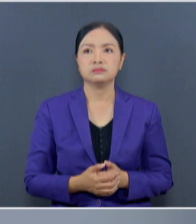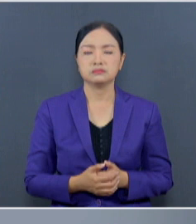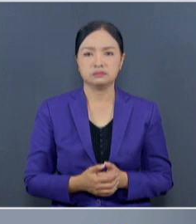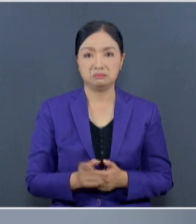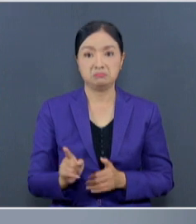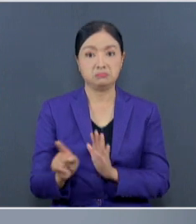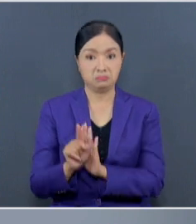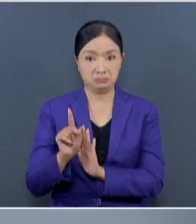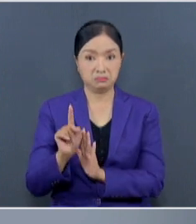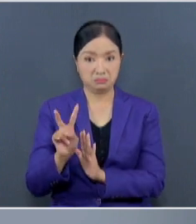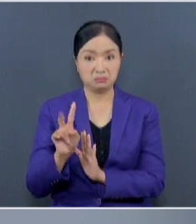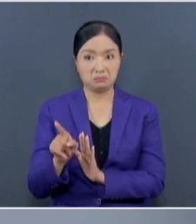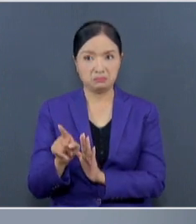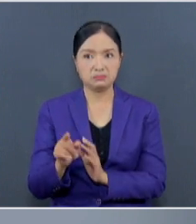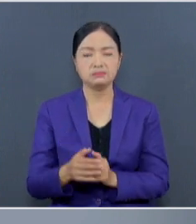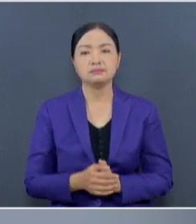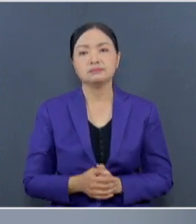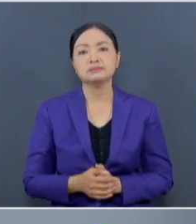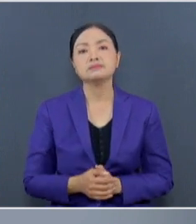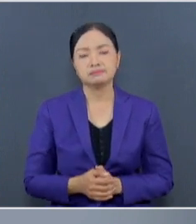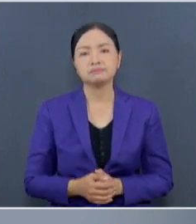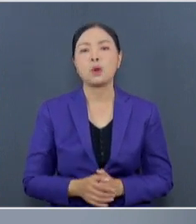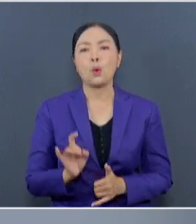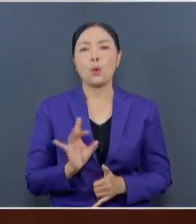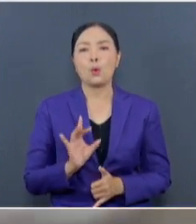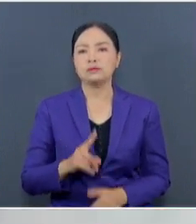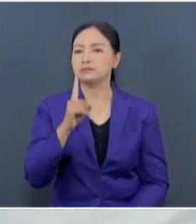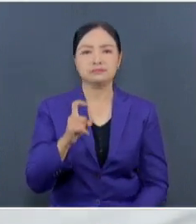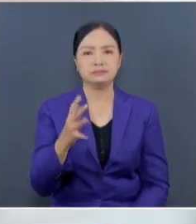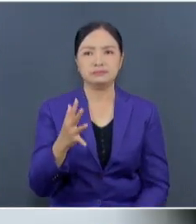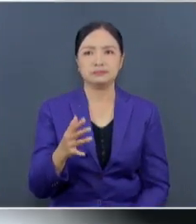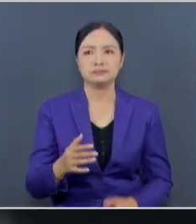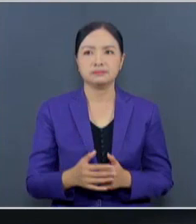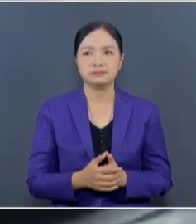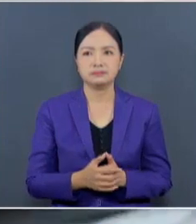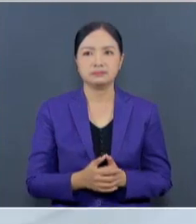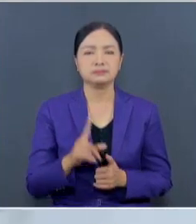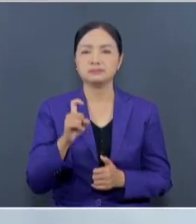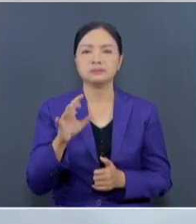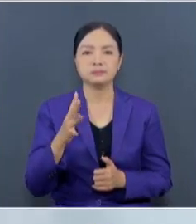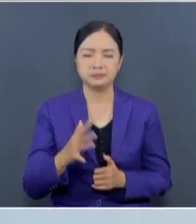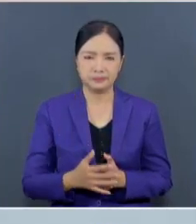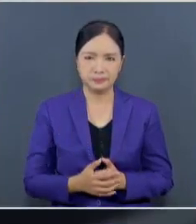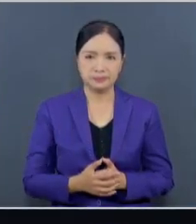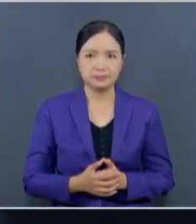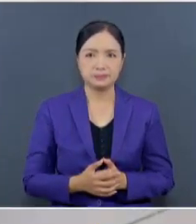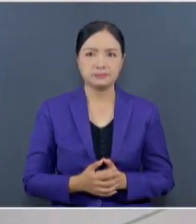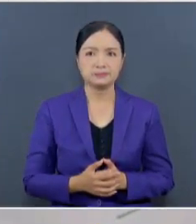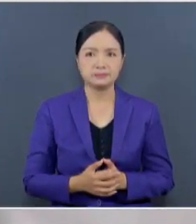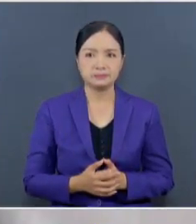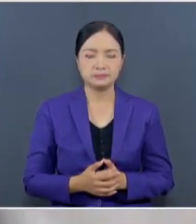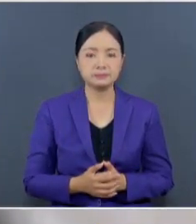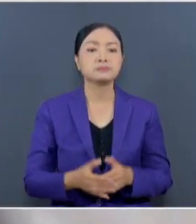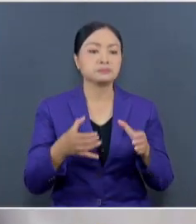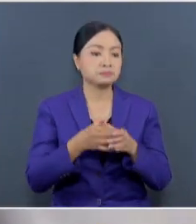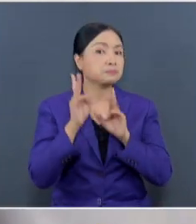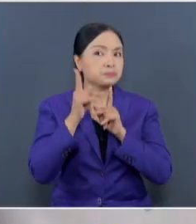2นี่ฮะตัวนาธนดลก็ยังรอดปลอดภัยเพราะกระสุนไม่เข้าจุดสำคัญครับคุณผู้ชมครับทีมข่าว mon 29